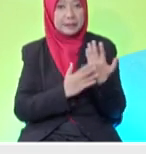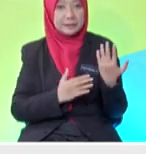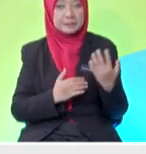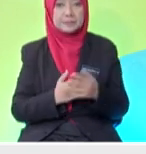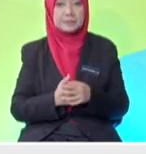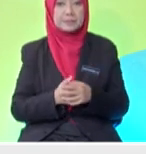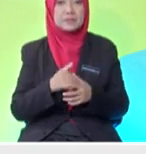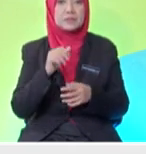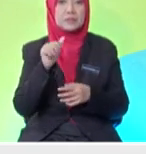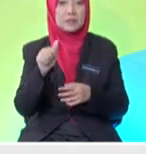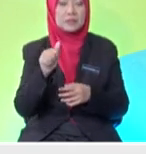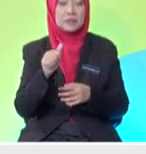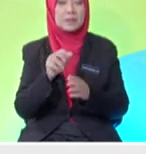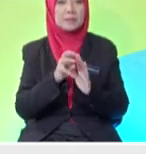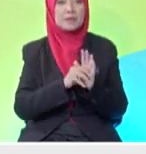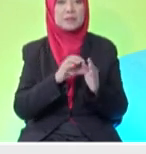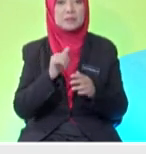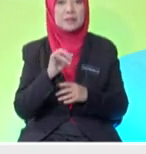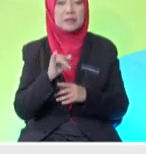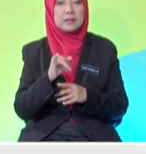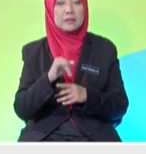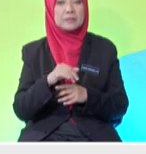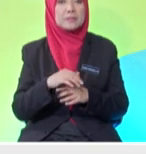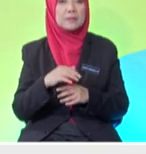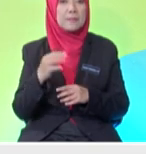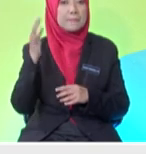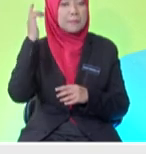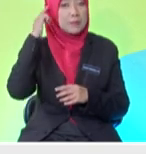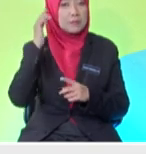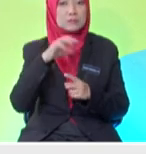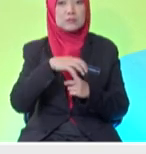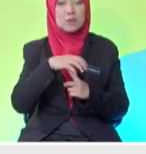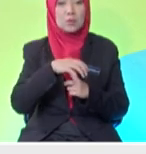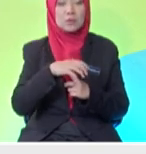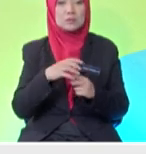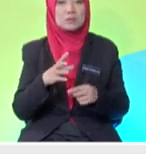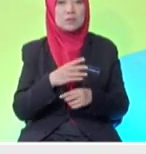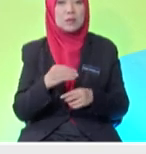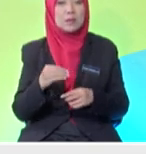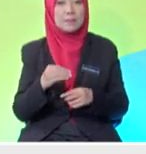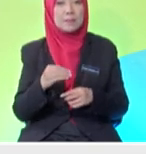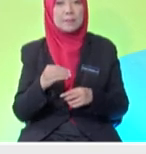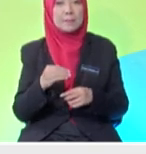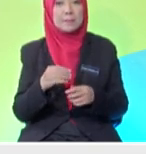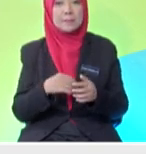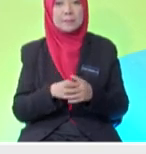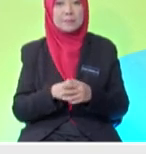Oke mencari kepala di menu dan memasak bahan